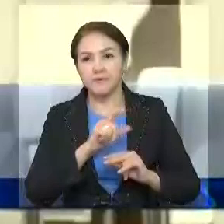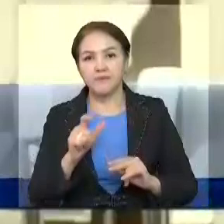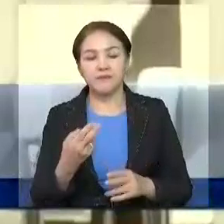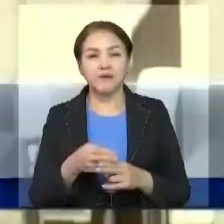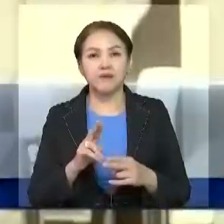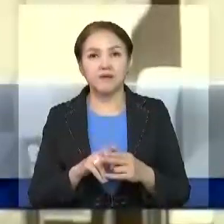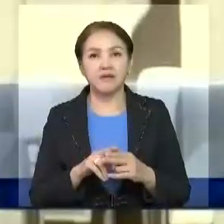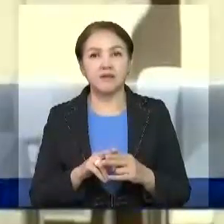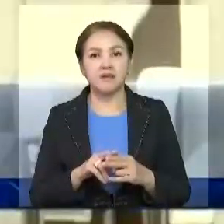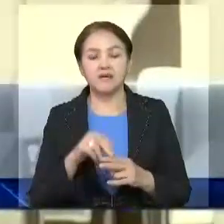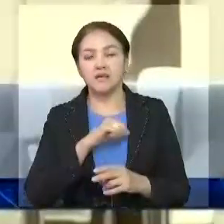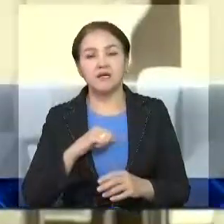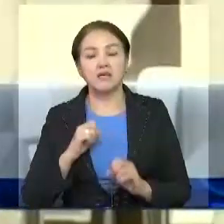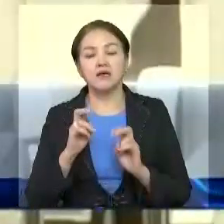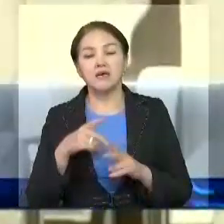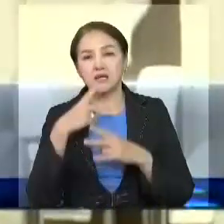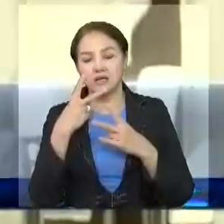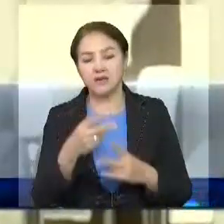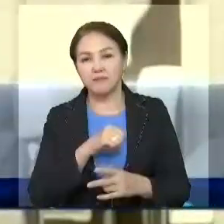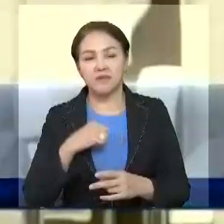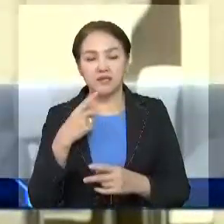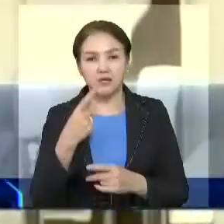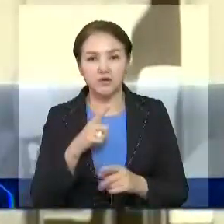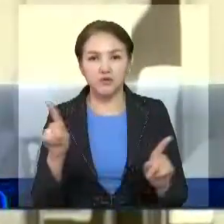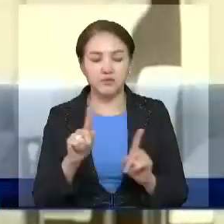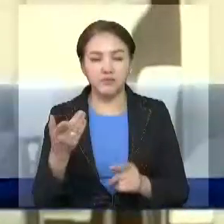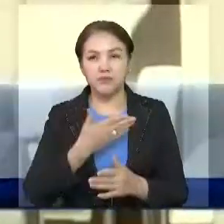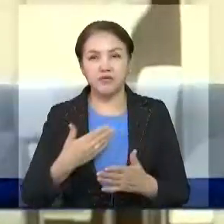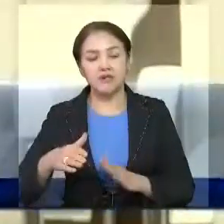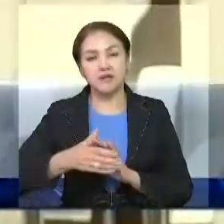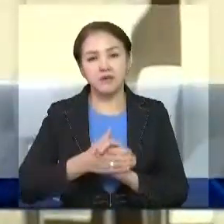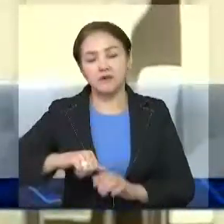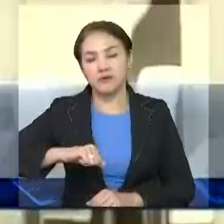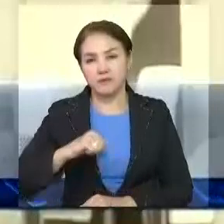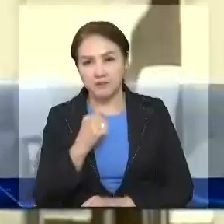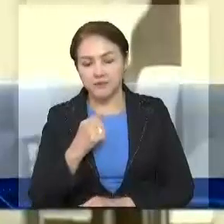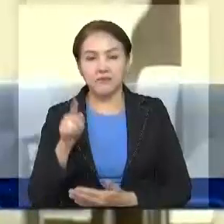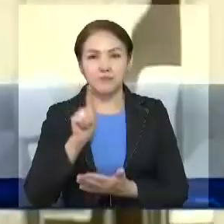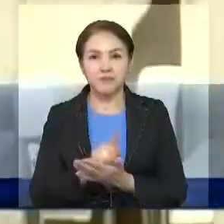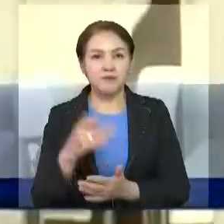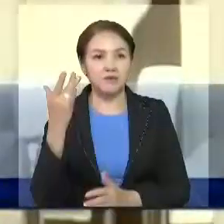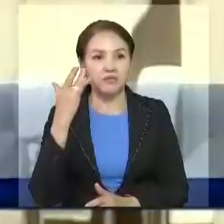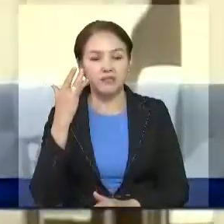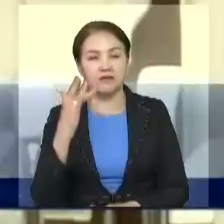что, как вы сами отметили, мы друзья, поэтому должны всегда